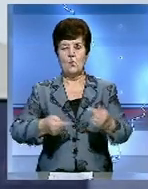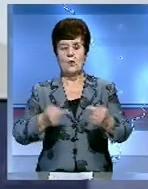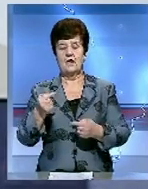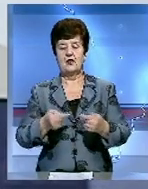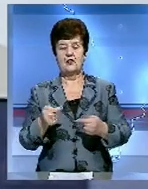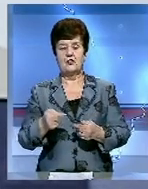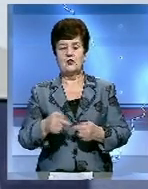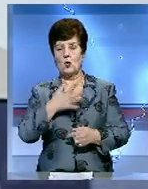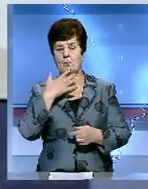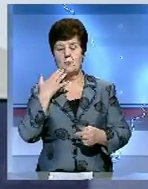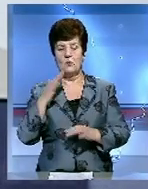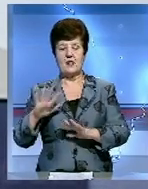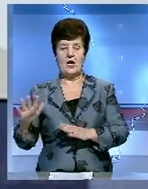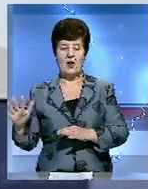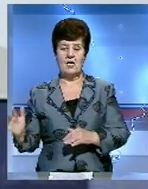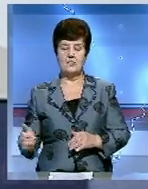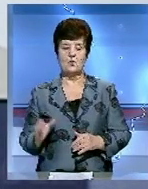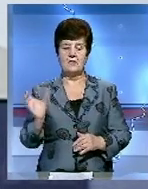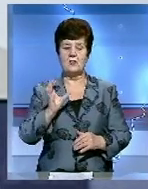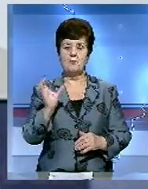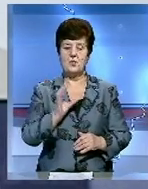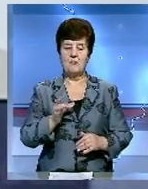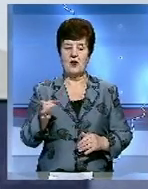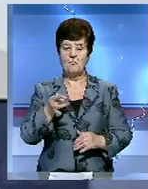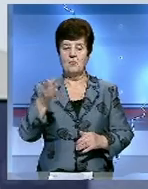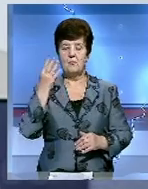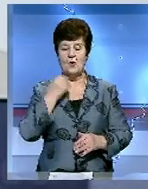multe cazuri. În septembrie, Republica Moldova a salutat